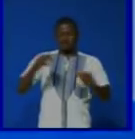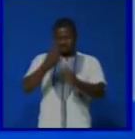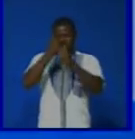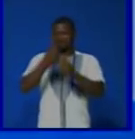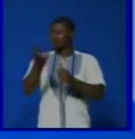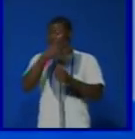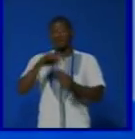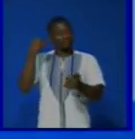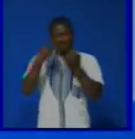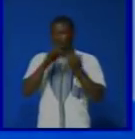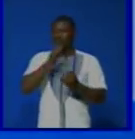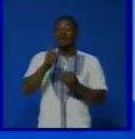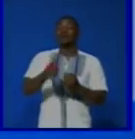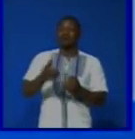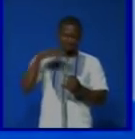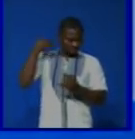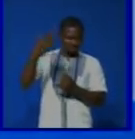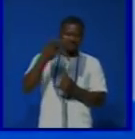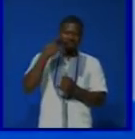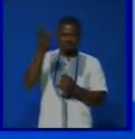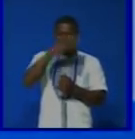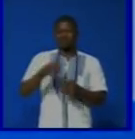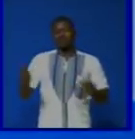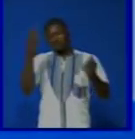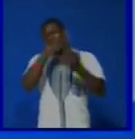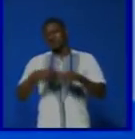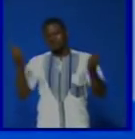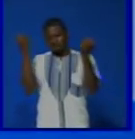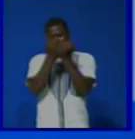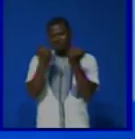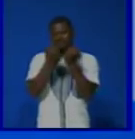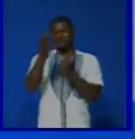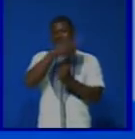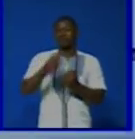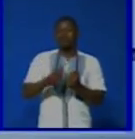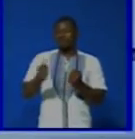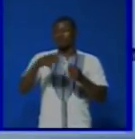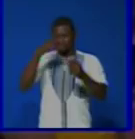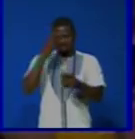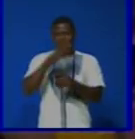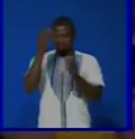affronter Fernando Haddad du PT, le Parti des travailleurs, qui a remplacé au pied levé Lula da Silva.